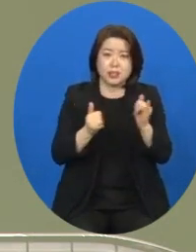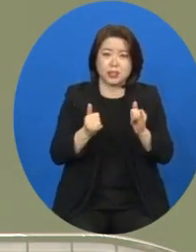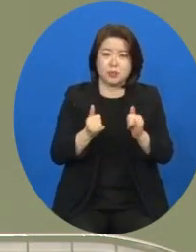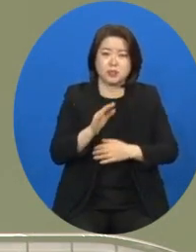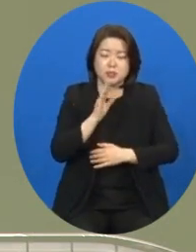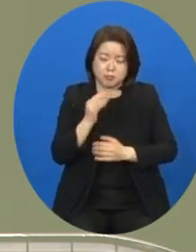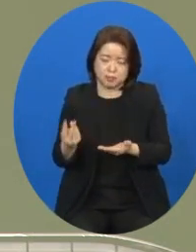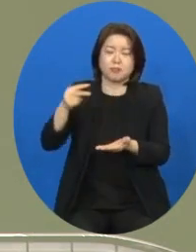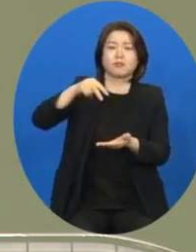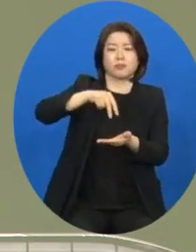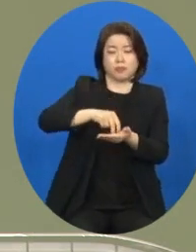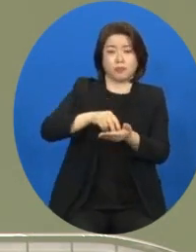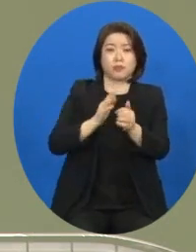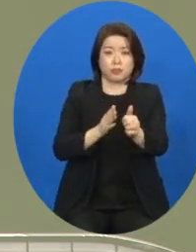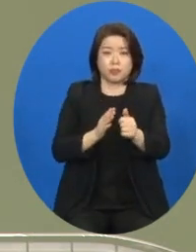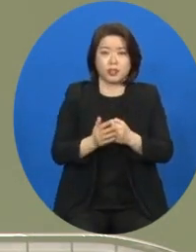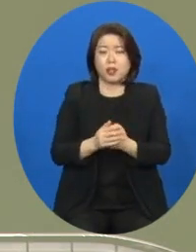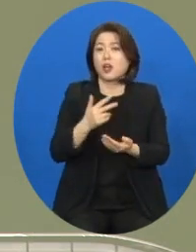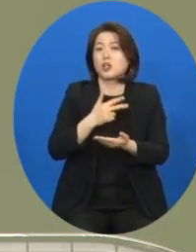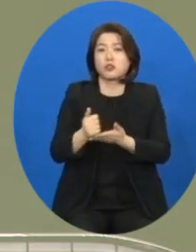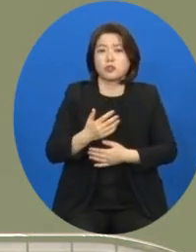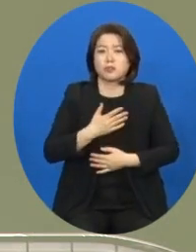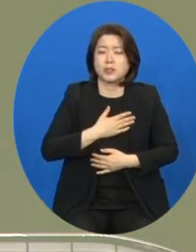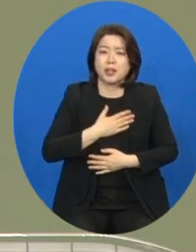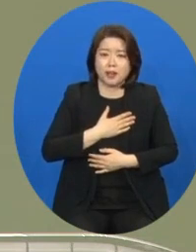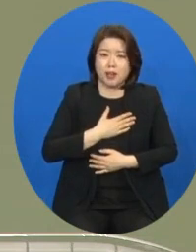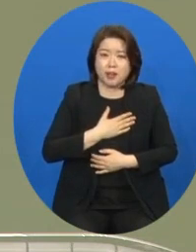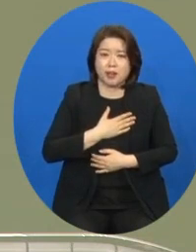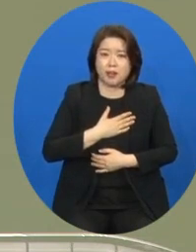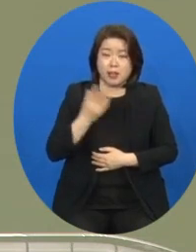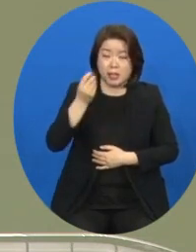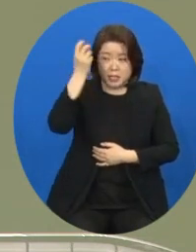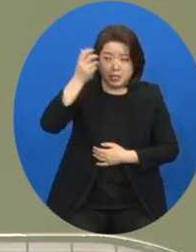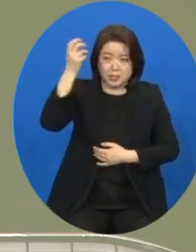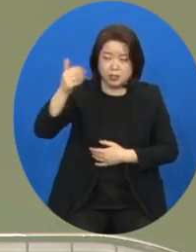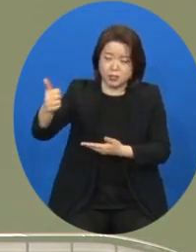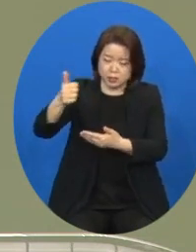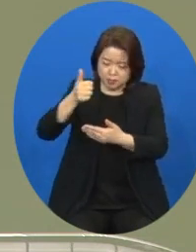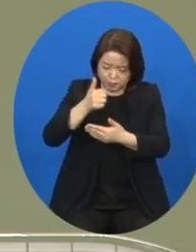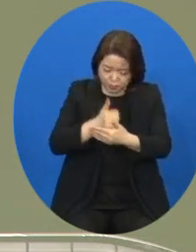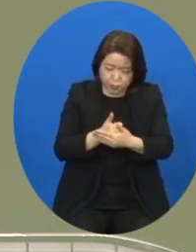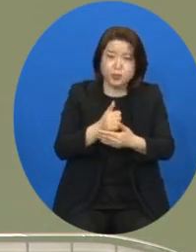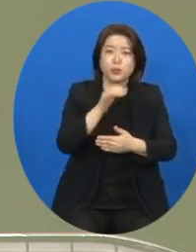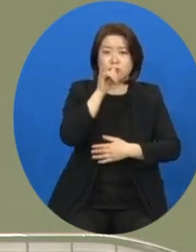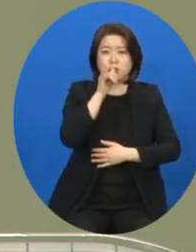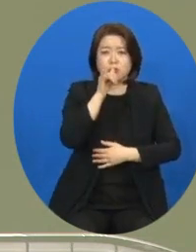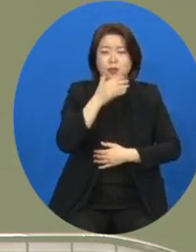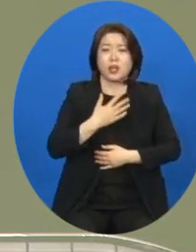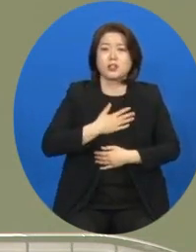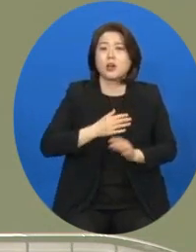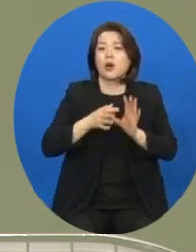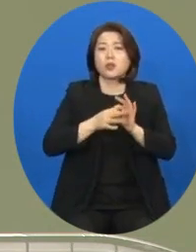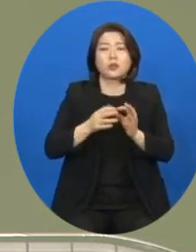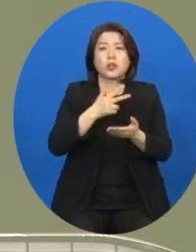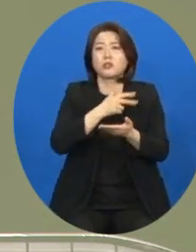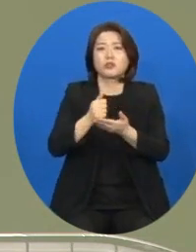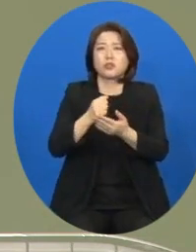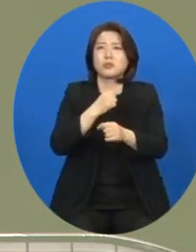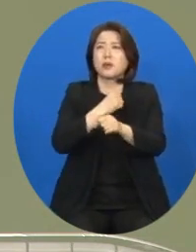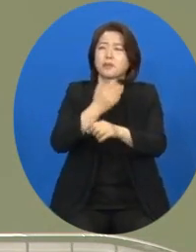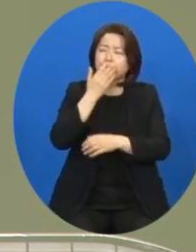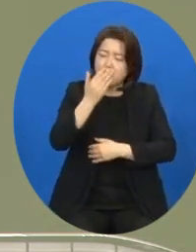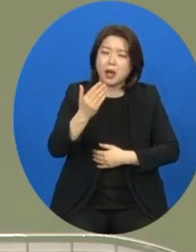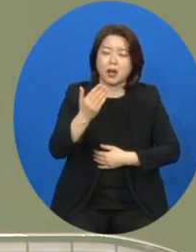보세요. 주님, 제가 성령님을 모시고 있습니다. 저를 통해서 주님은 하실 수